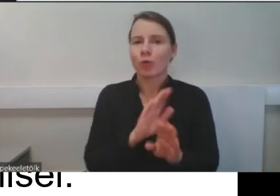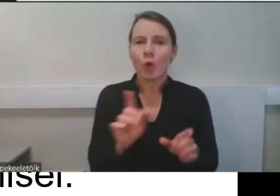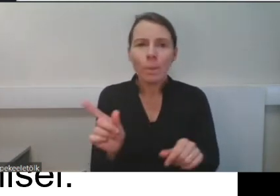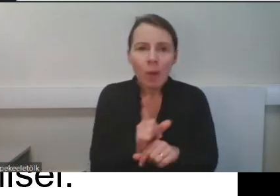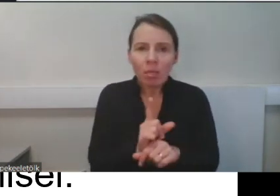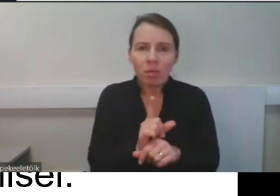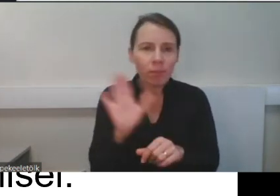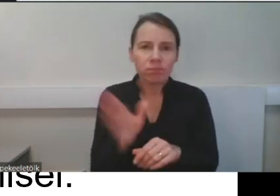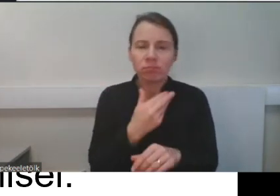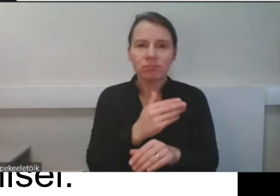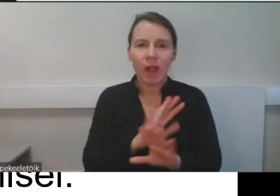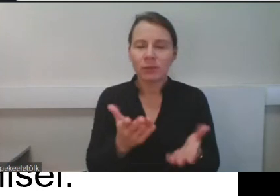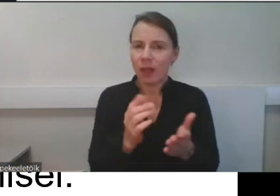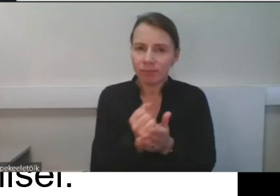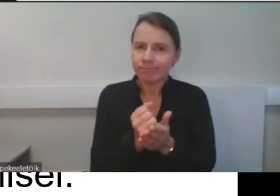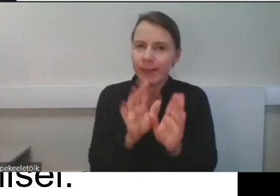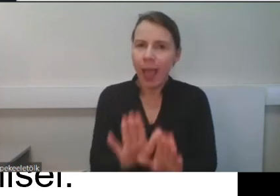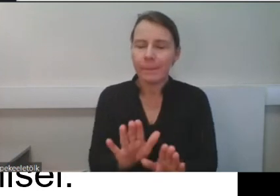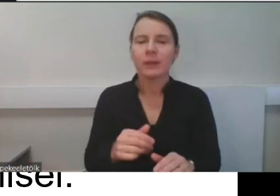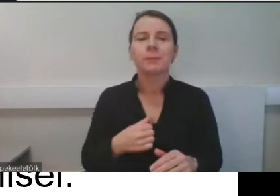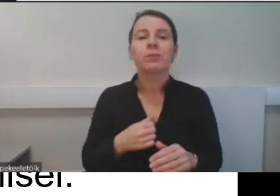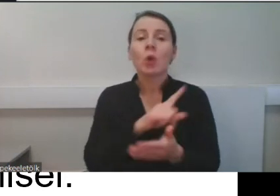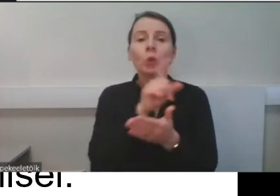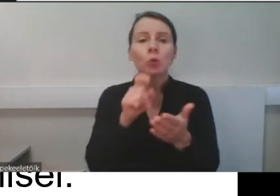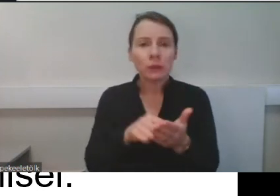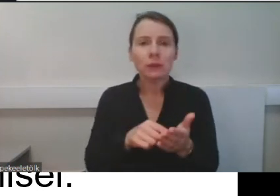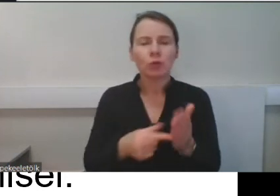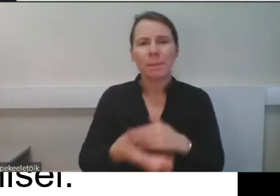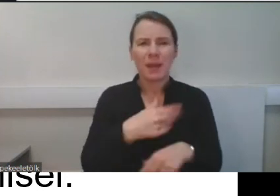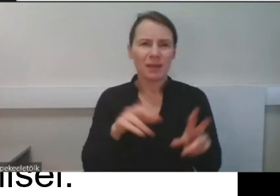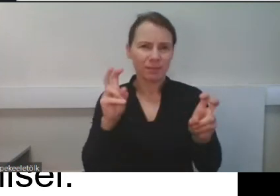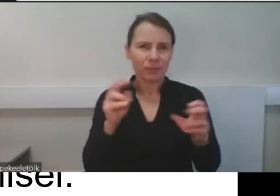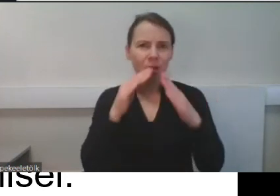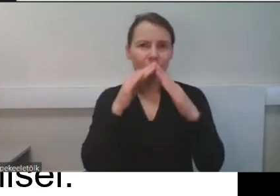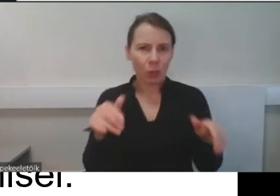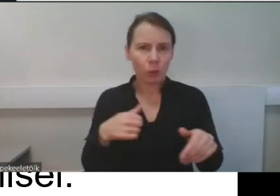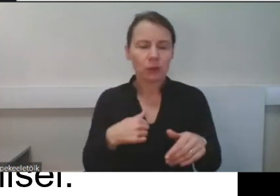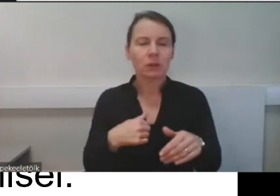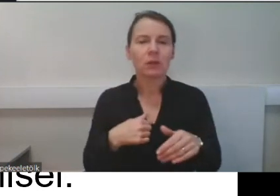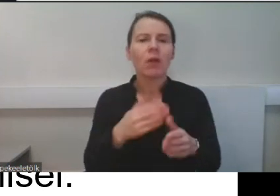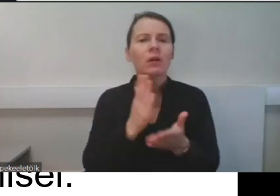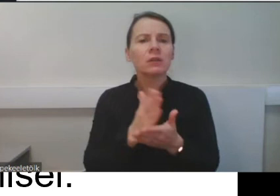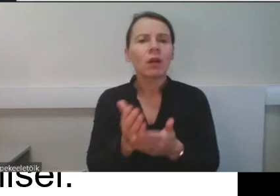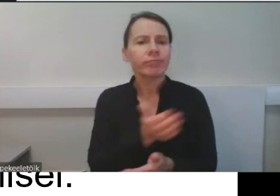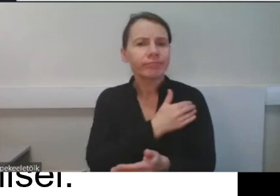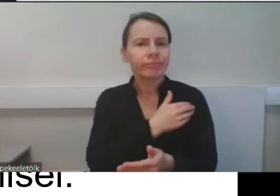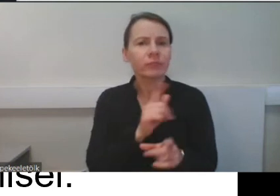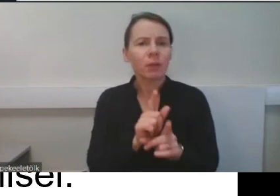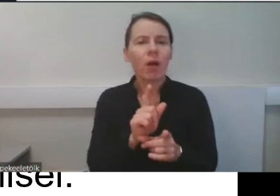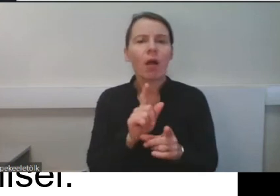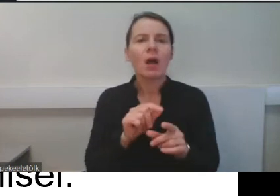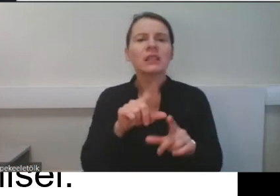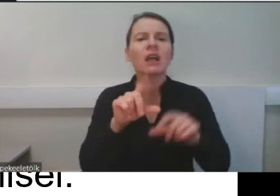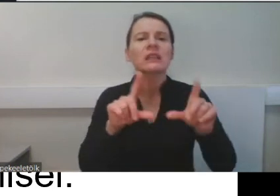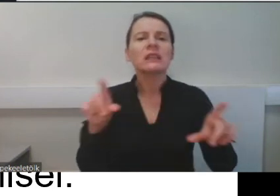arutelu ja kokkuvõttega planeeritud, et aga noh, saame lõpetada, ma usun juba varsti. Jah, et